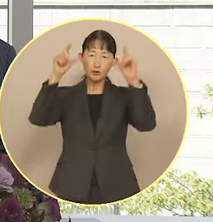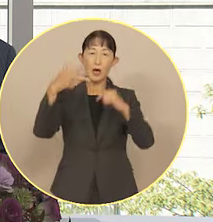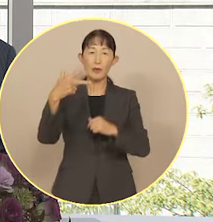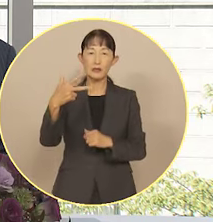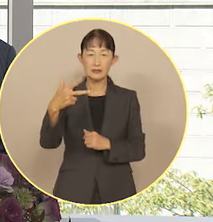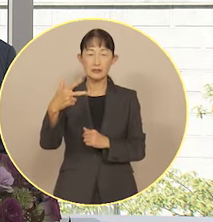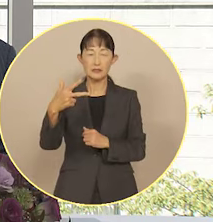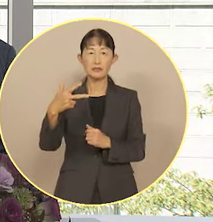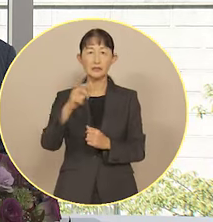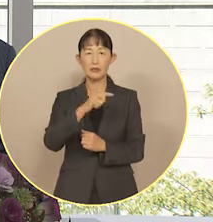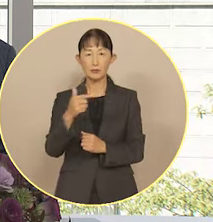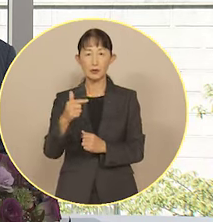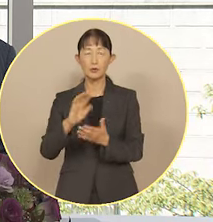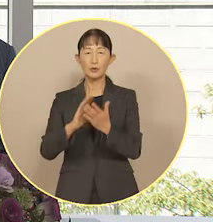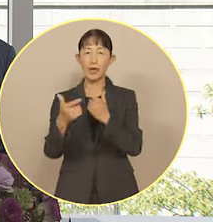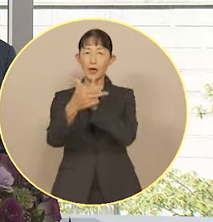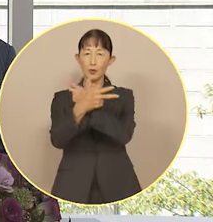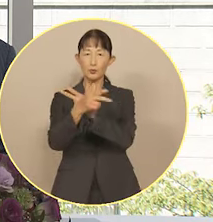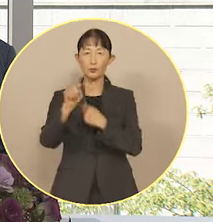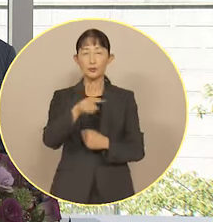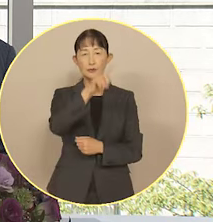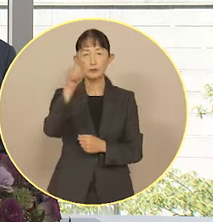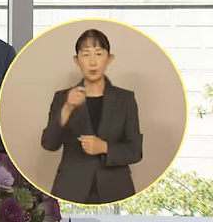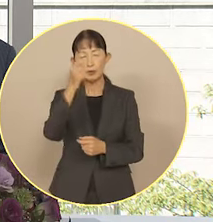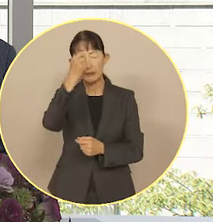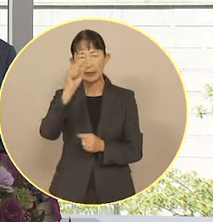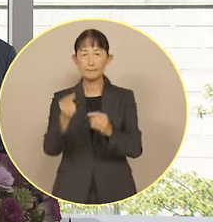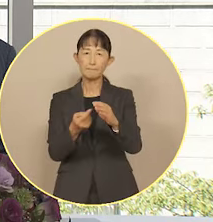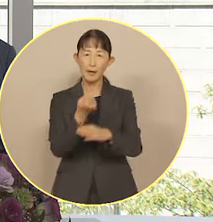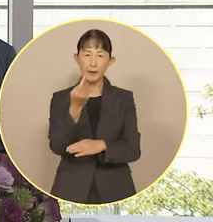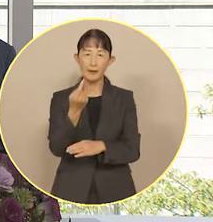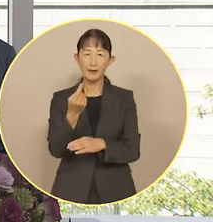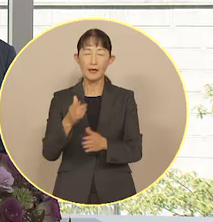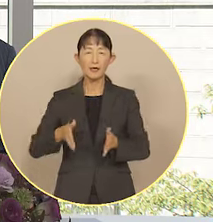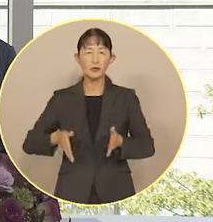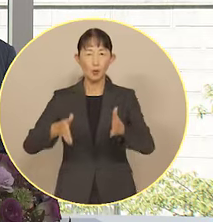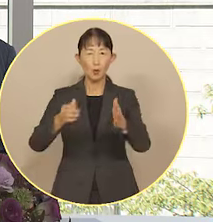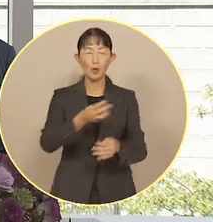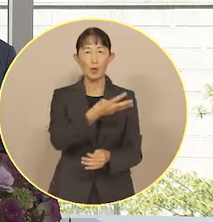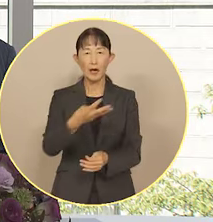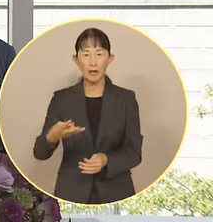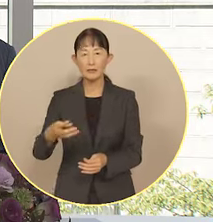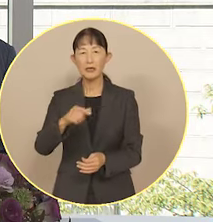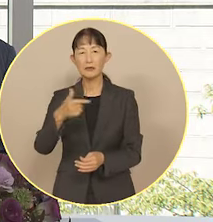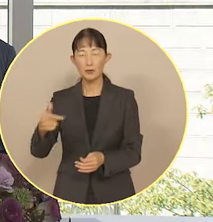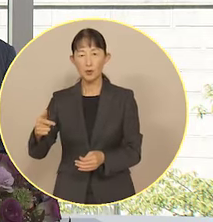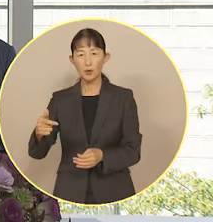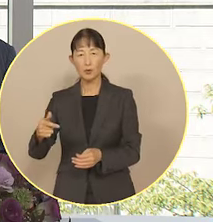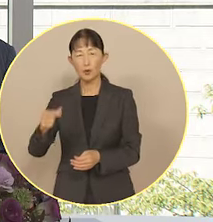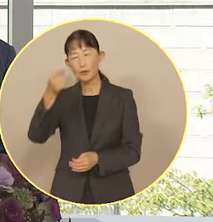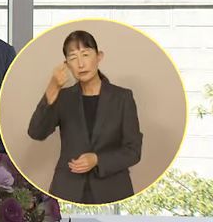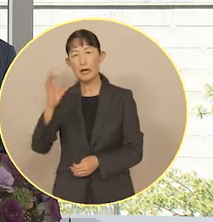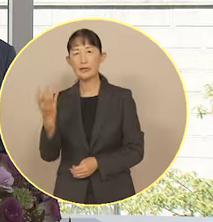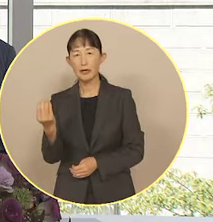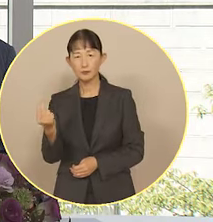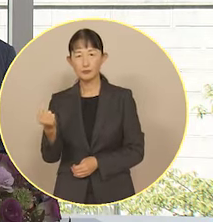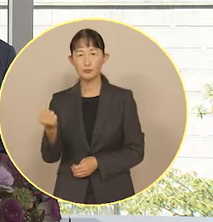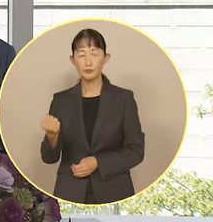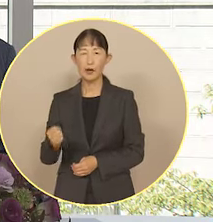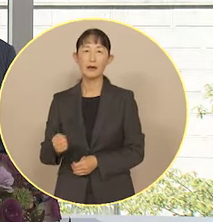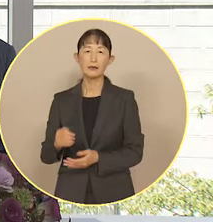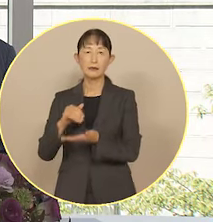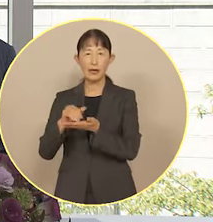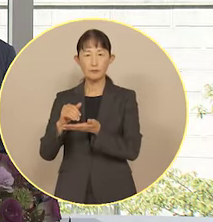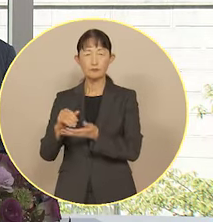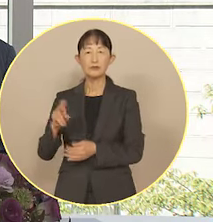市鏡野町など建を中心に被害が発生道路河川など公共土木施設の被害額は